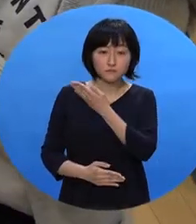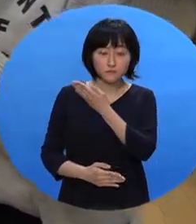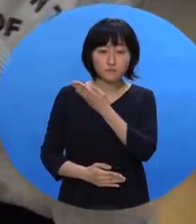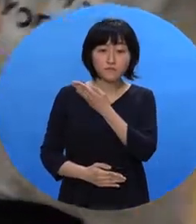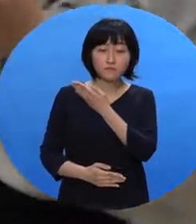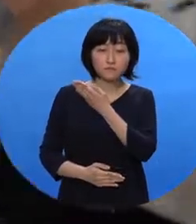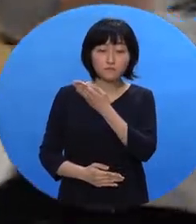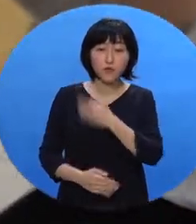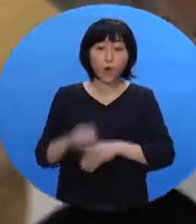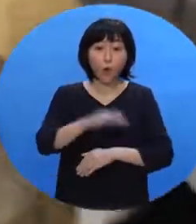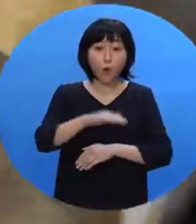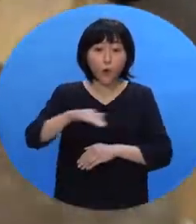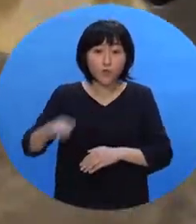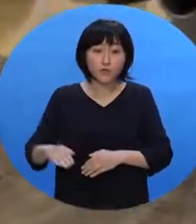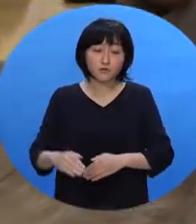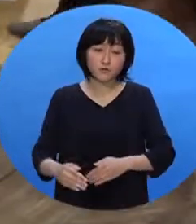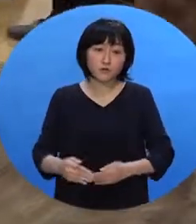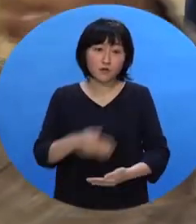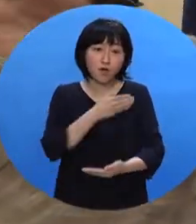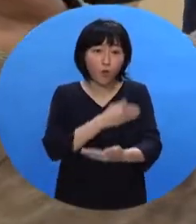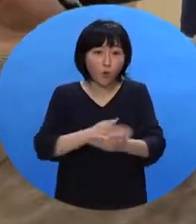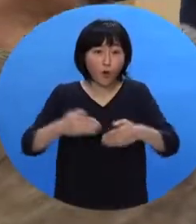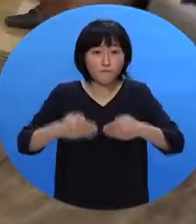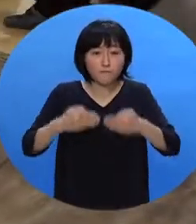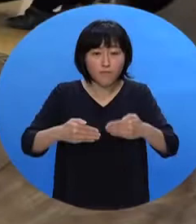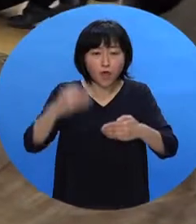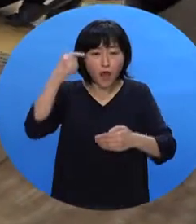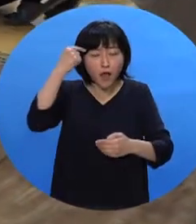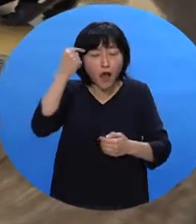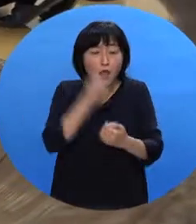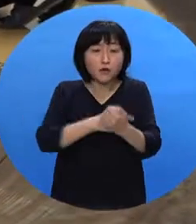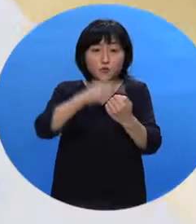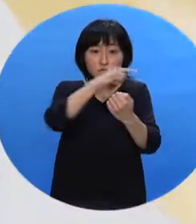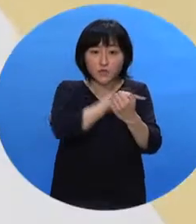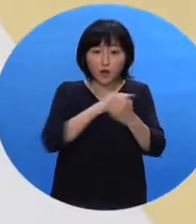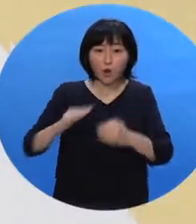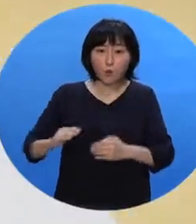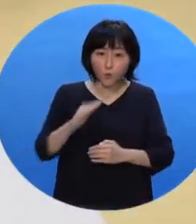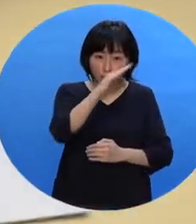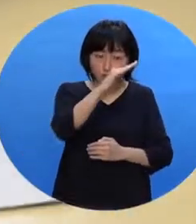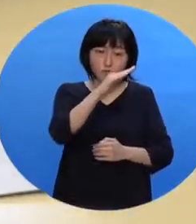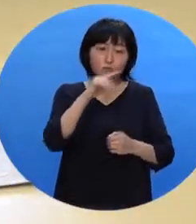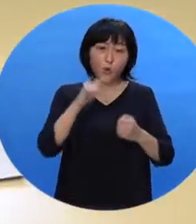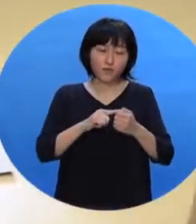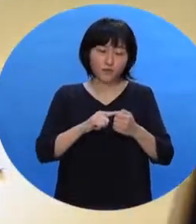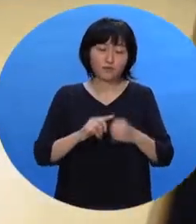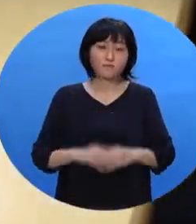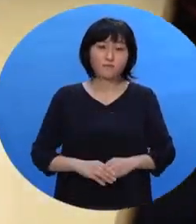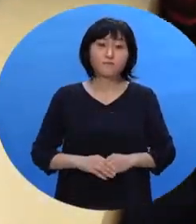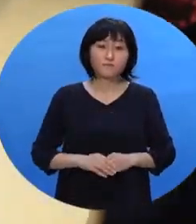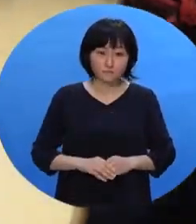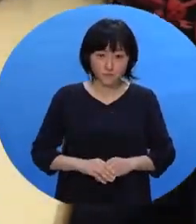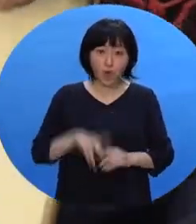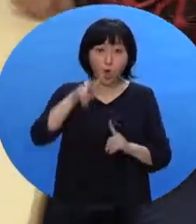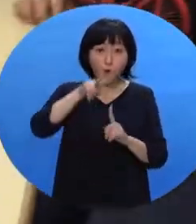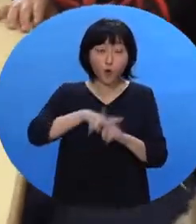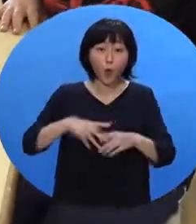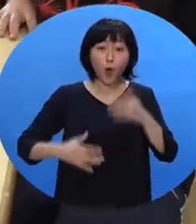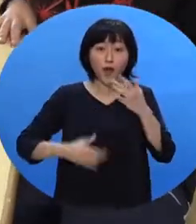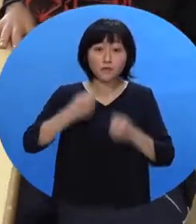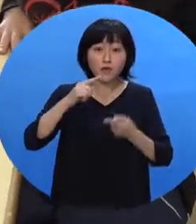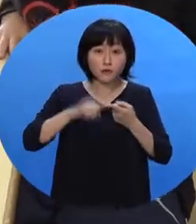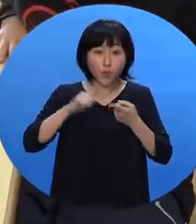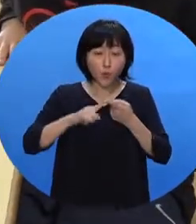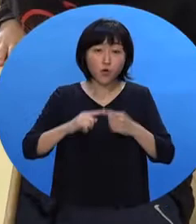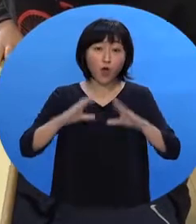プログラミング教育は子どもたちの論理的に考える力を伸ばすことが目的です。ここでは小学生用